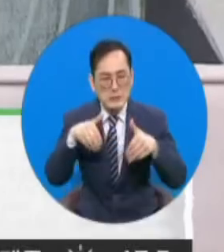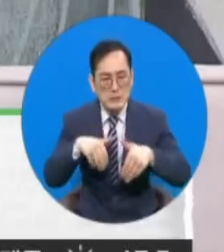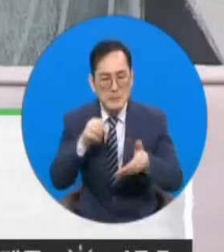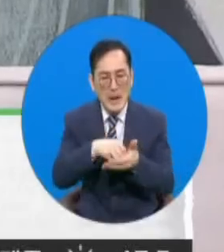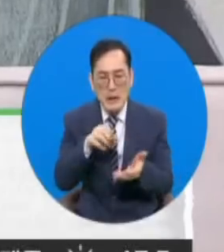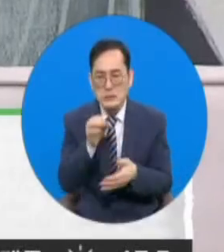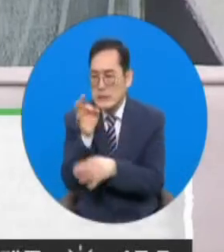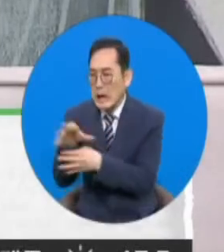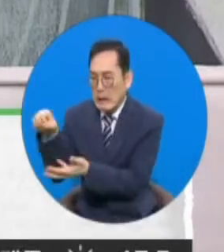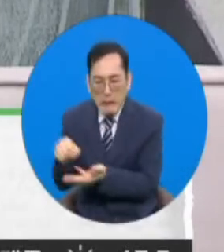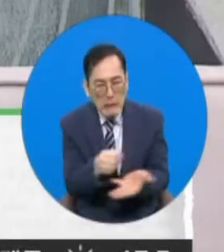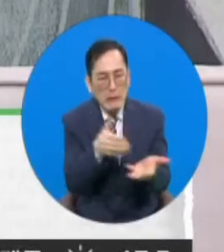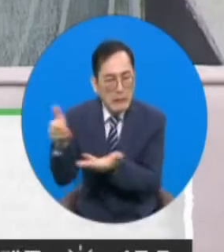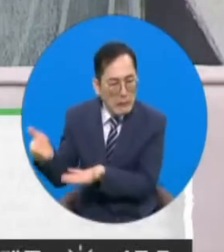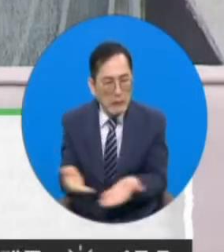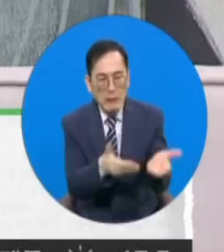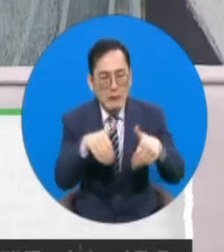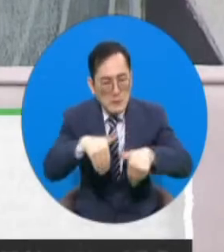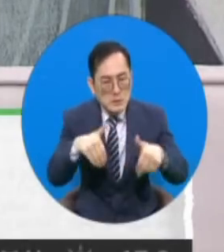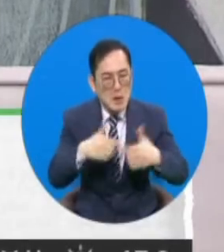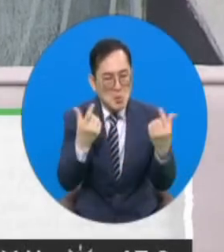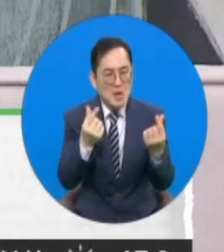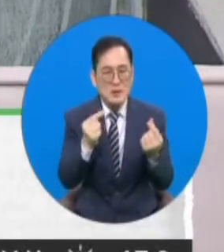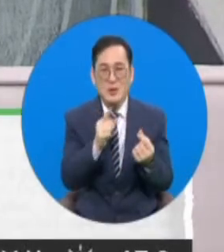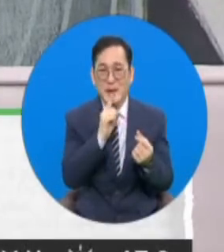그러니까 지금 한미